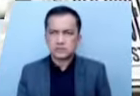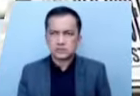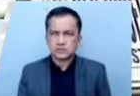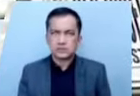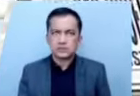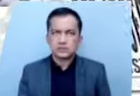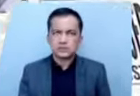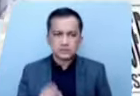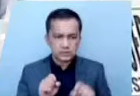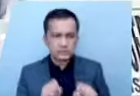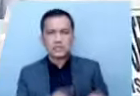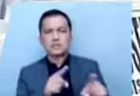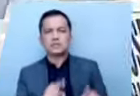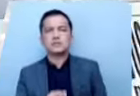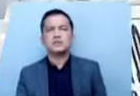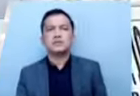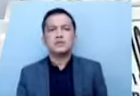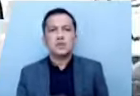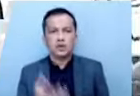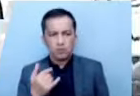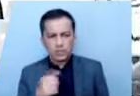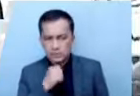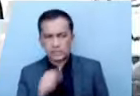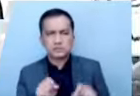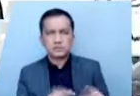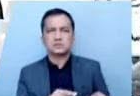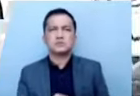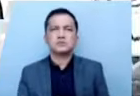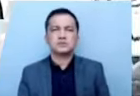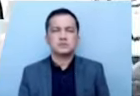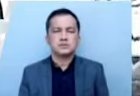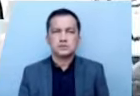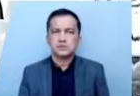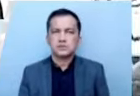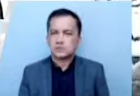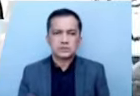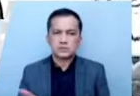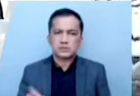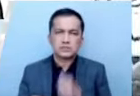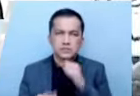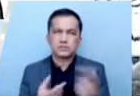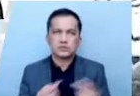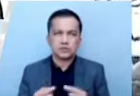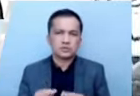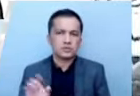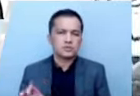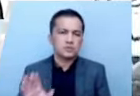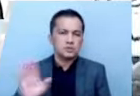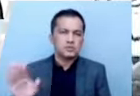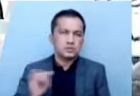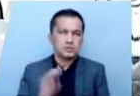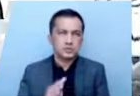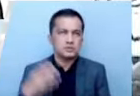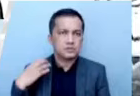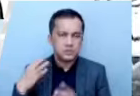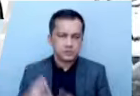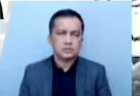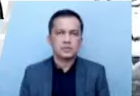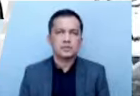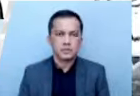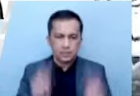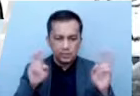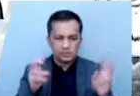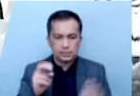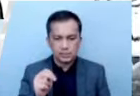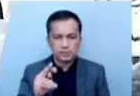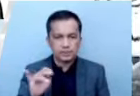it? Bakit hindi ninyo ibinenta na lang? You did not do your job, Mr. Chair. He did not do his job as a NFA. Talaga